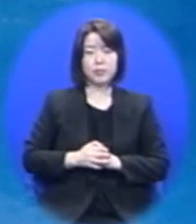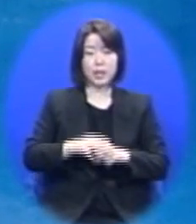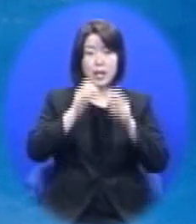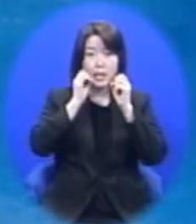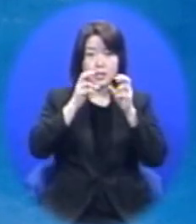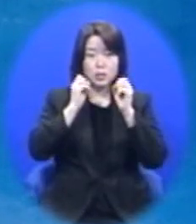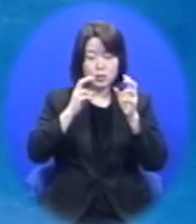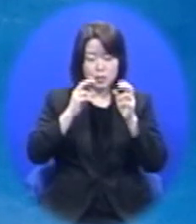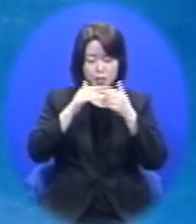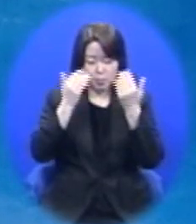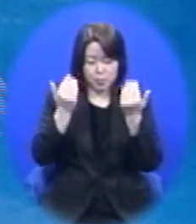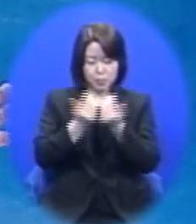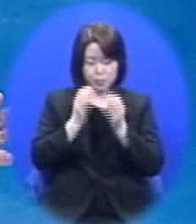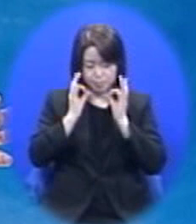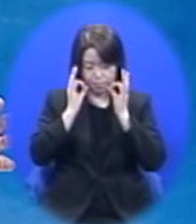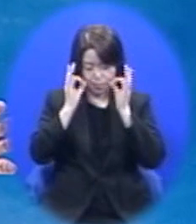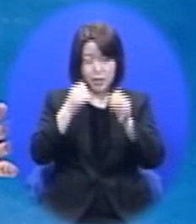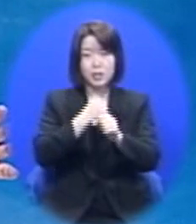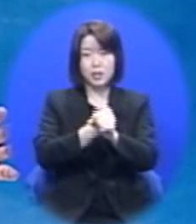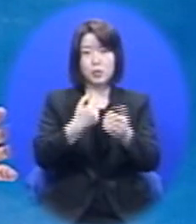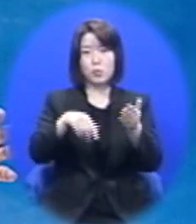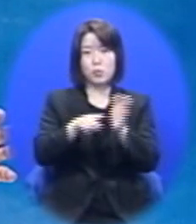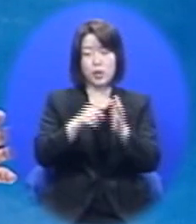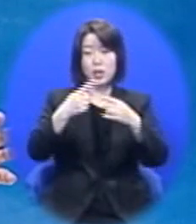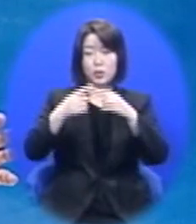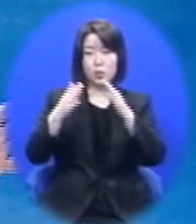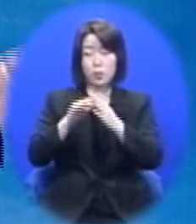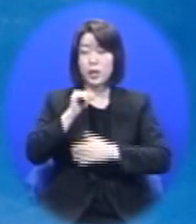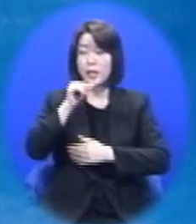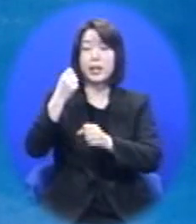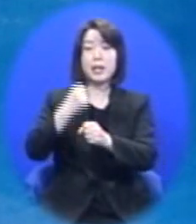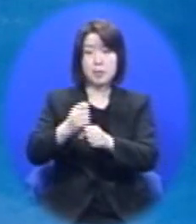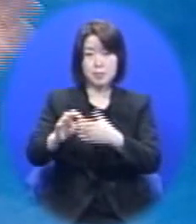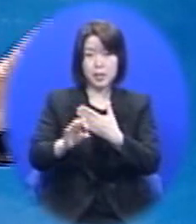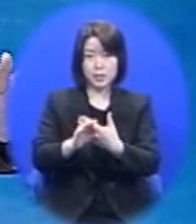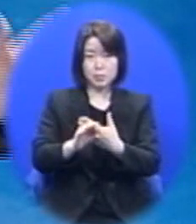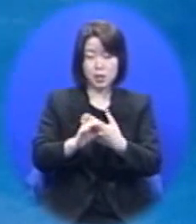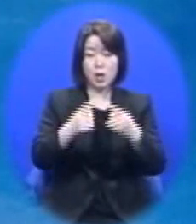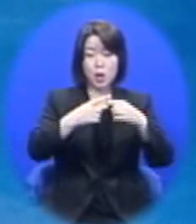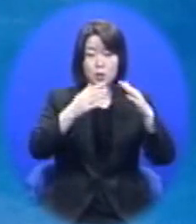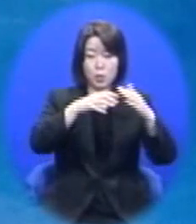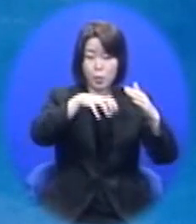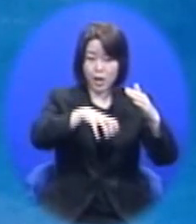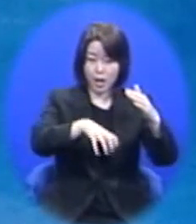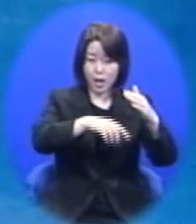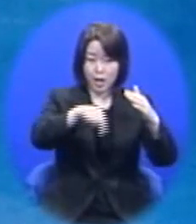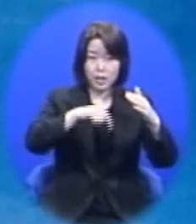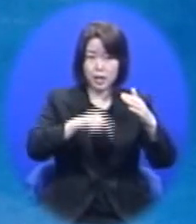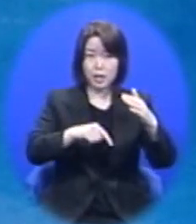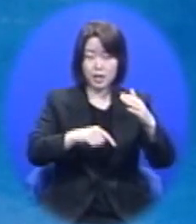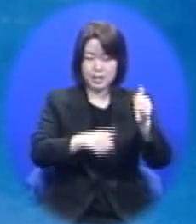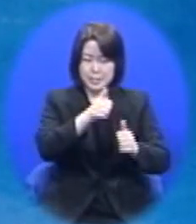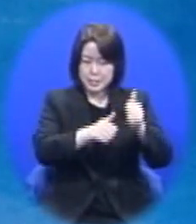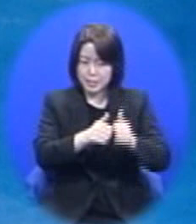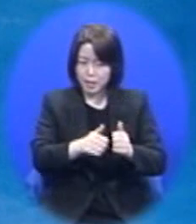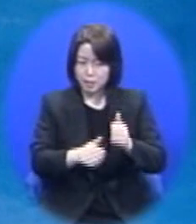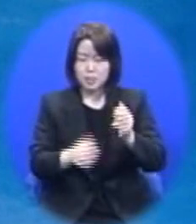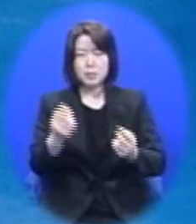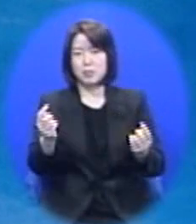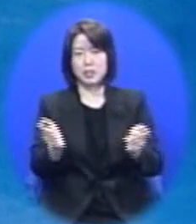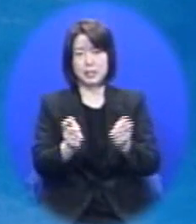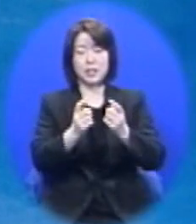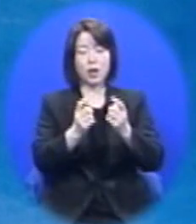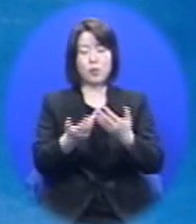선교에 전념하기 위해서 교회가 가난하게 되게 하면 교회에 싸울 일이 없어요. 시험거리도 없어집니다.